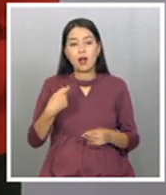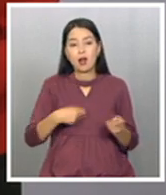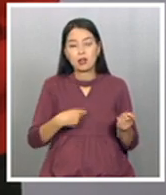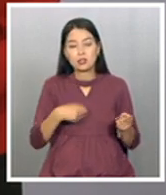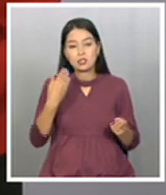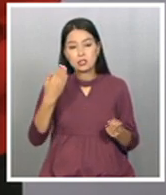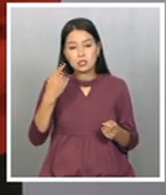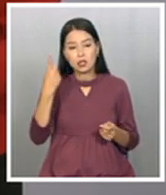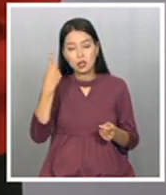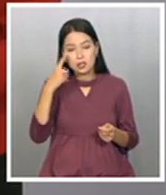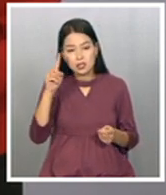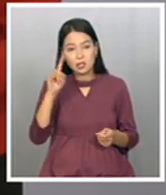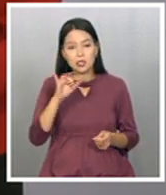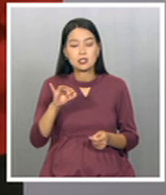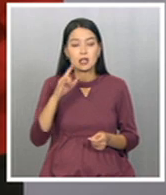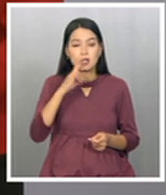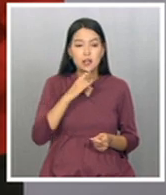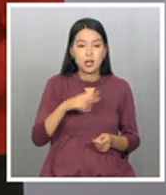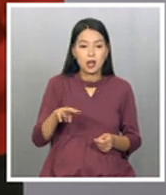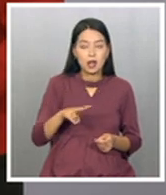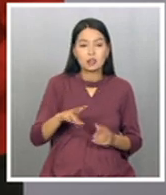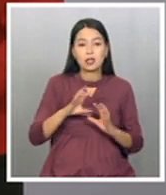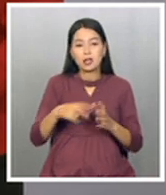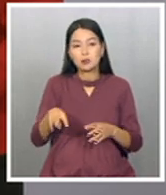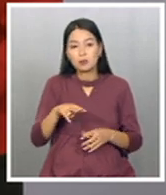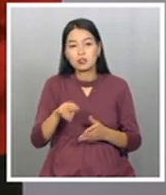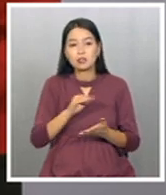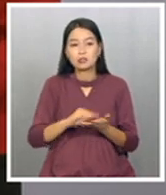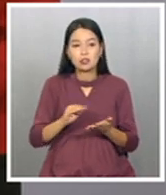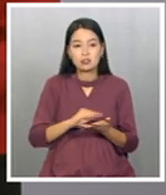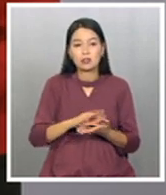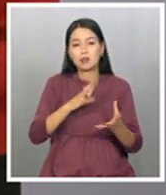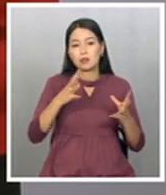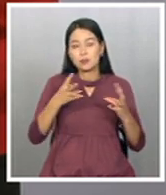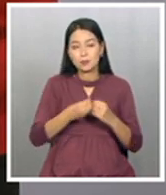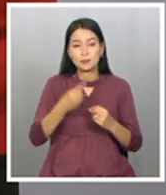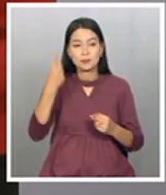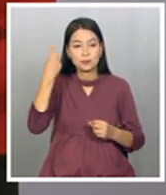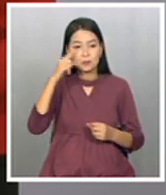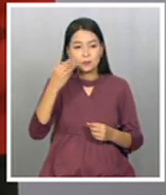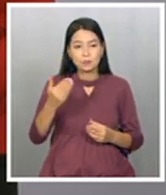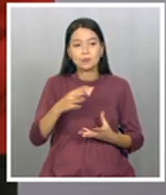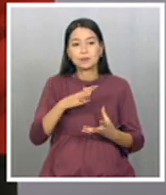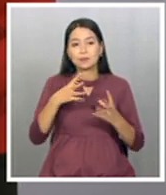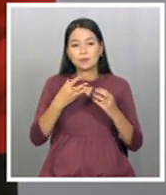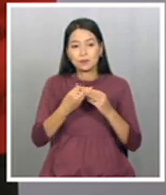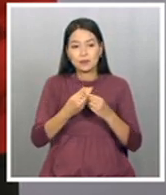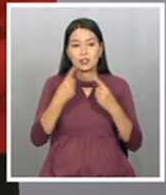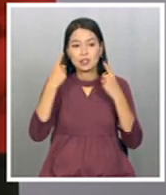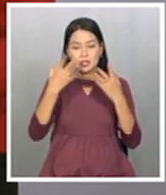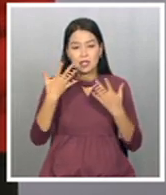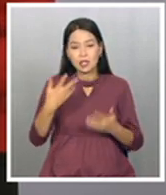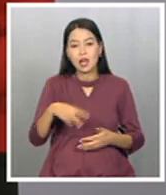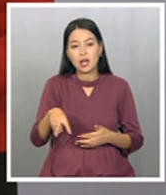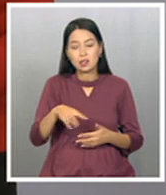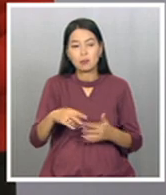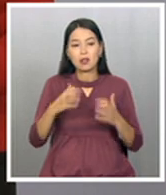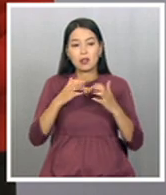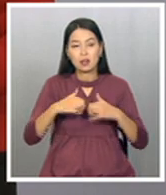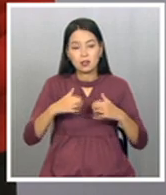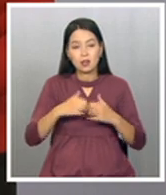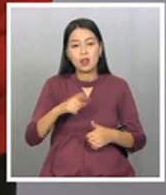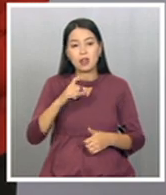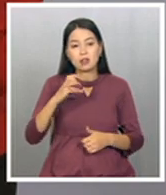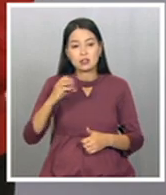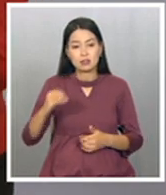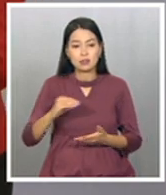әлем әдебиетіндегі әйел теңсіздігі туралы жазылған туындылардың идеясымен салыстырып, әдеби талдау эссе